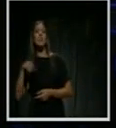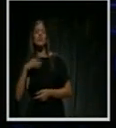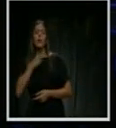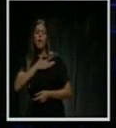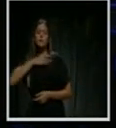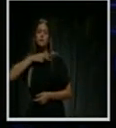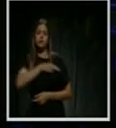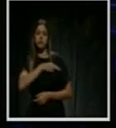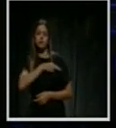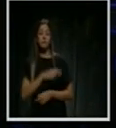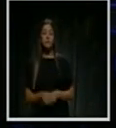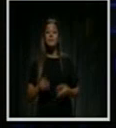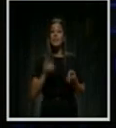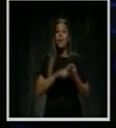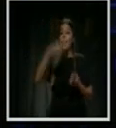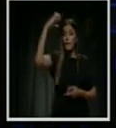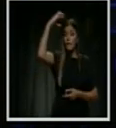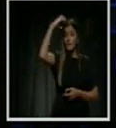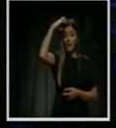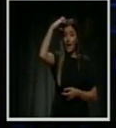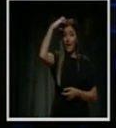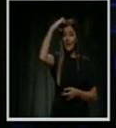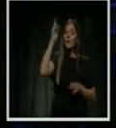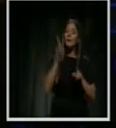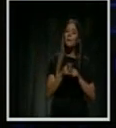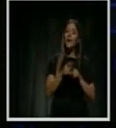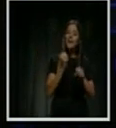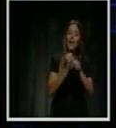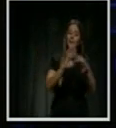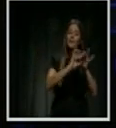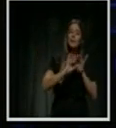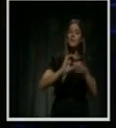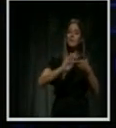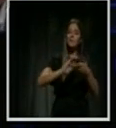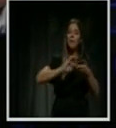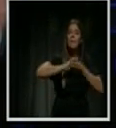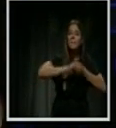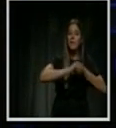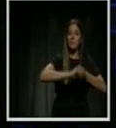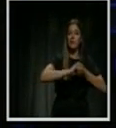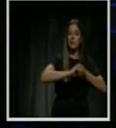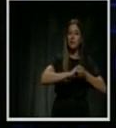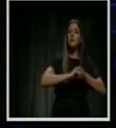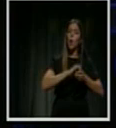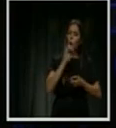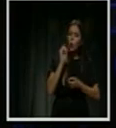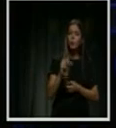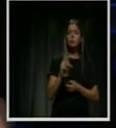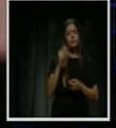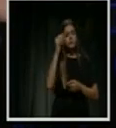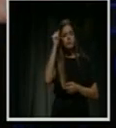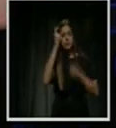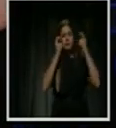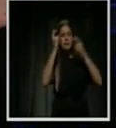il-qalb, għal-gvern illi joffri li tal-ħbiberija biex naħdmu flimkien minkejja il-fem differenti li jista' jkun għal-kull